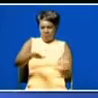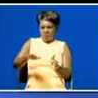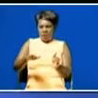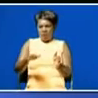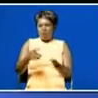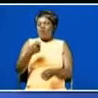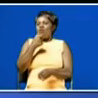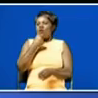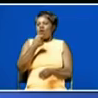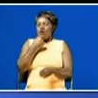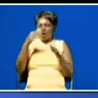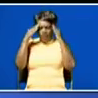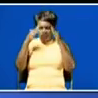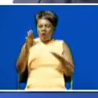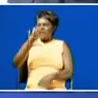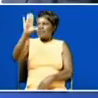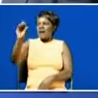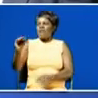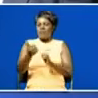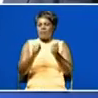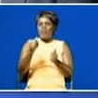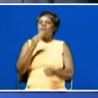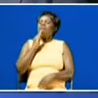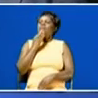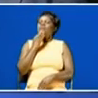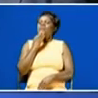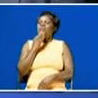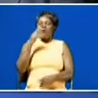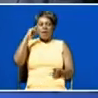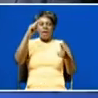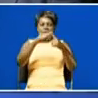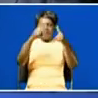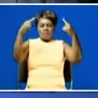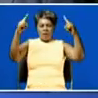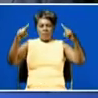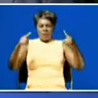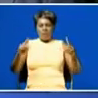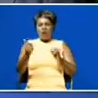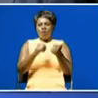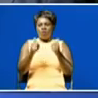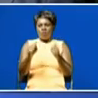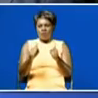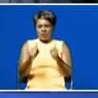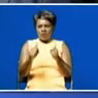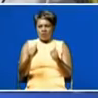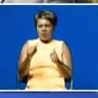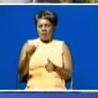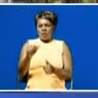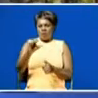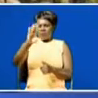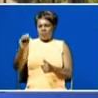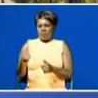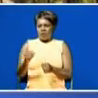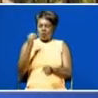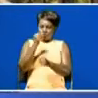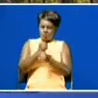kwa michuano ya klabu bingwa wa Afrika, huku FC Leopards wakiwa na ari ya kung'aa katika michuano ya dimba la mabara. Ni mashemeji